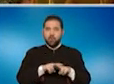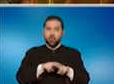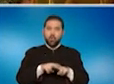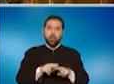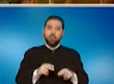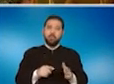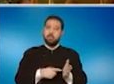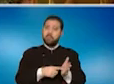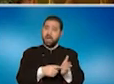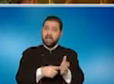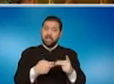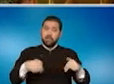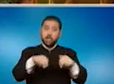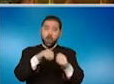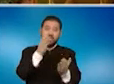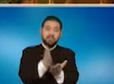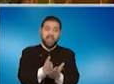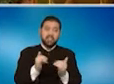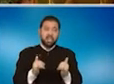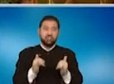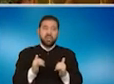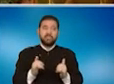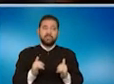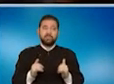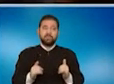cum justificăm noi dreptatea aceasta?